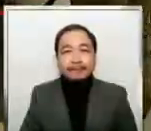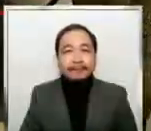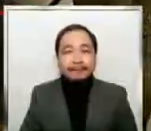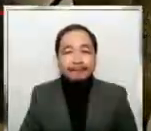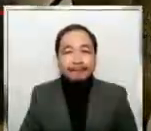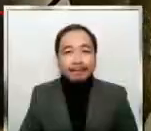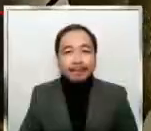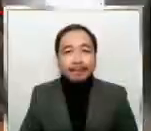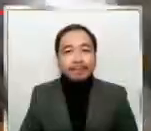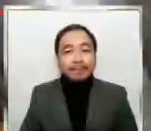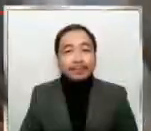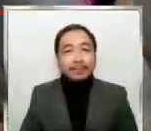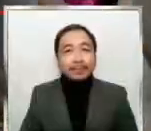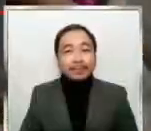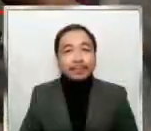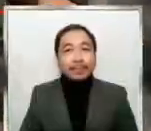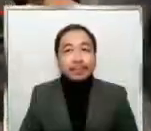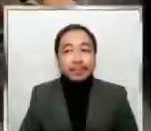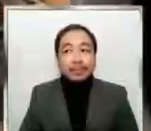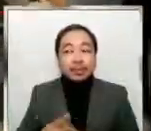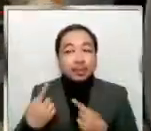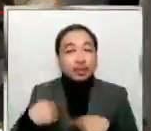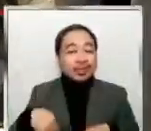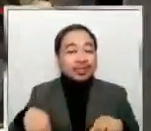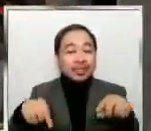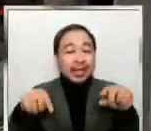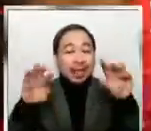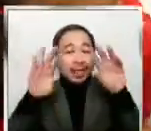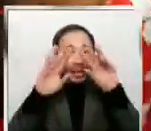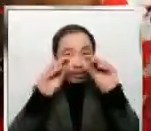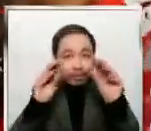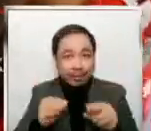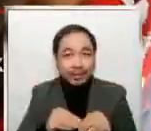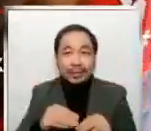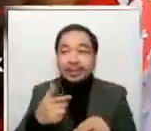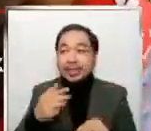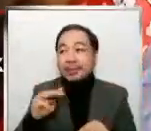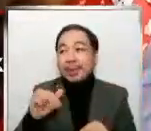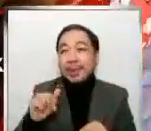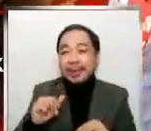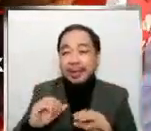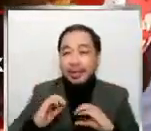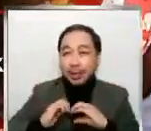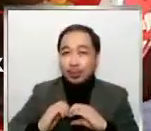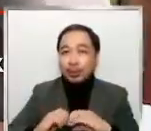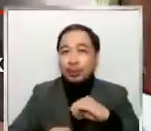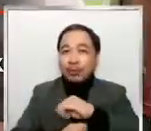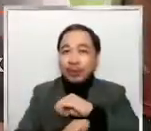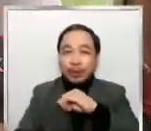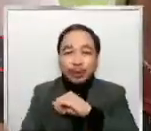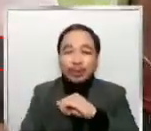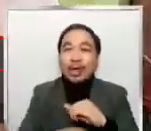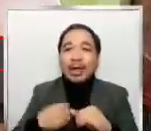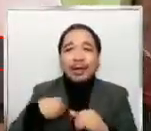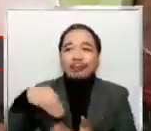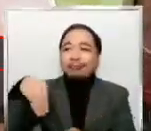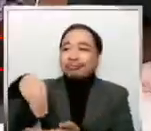Sa mismong araw ng Pasko, ang GMA Kapuso Foundation ay namigay ng relief goods sa